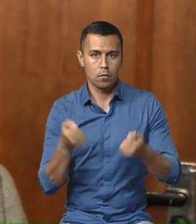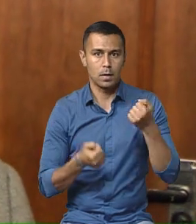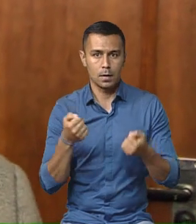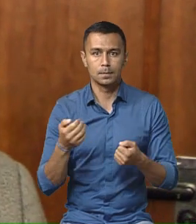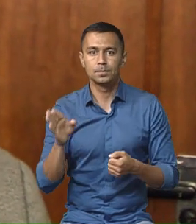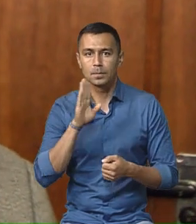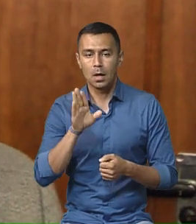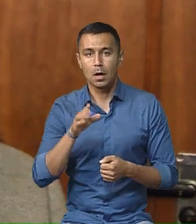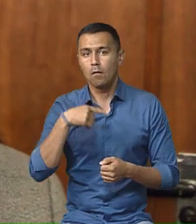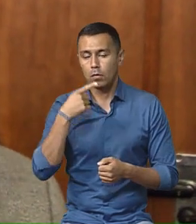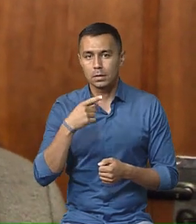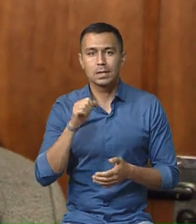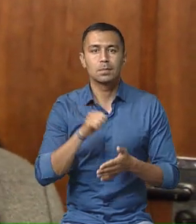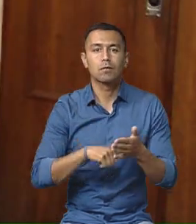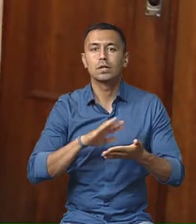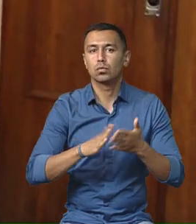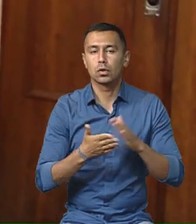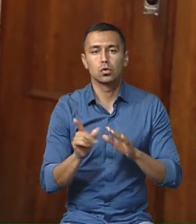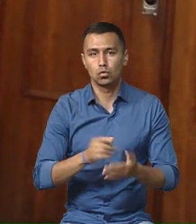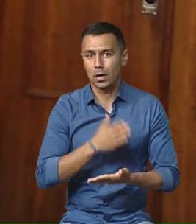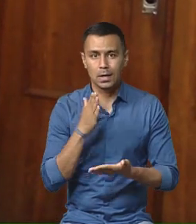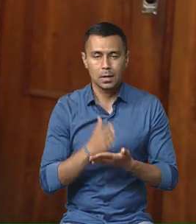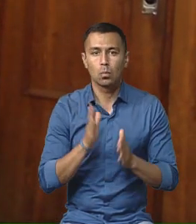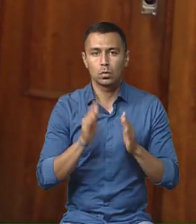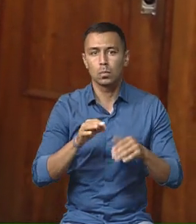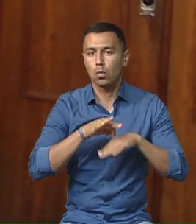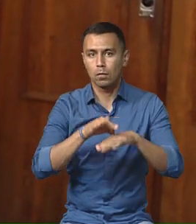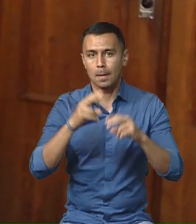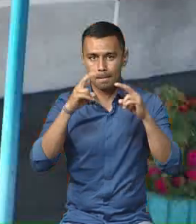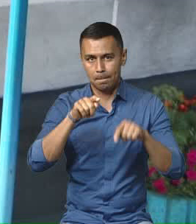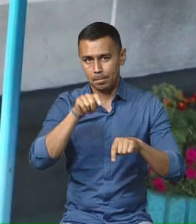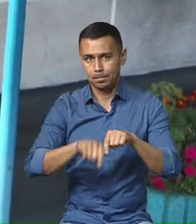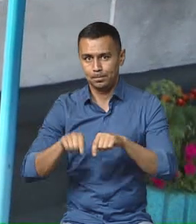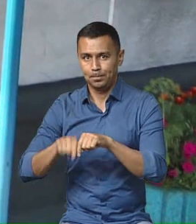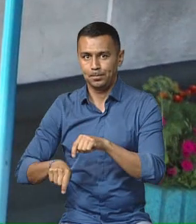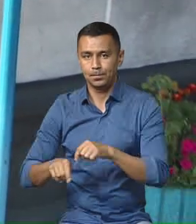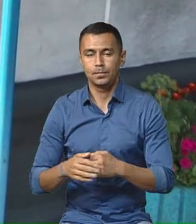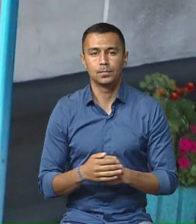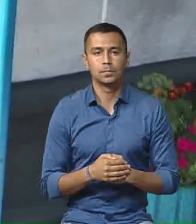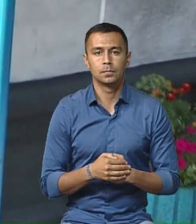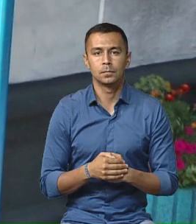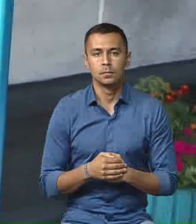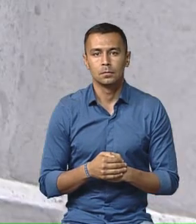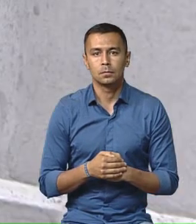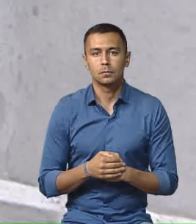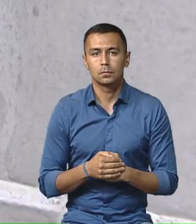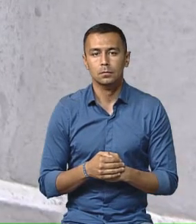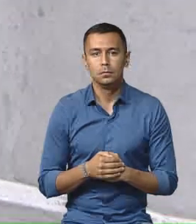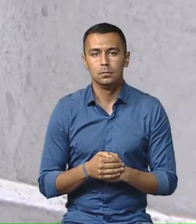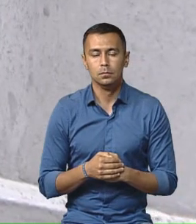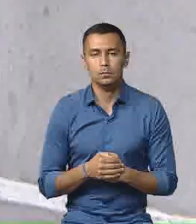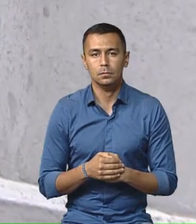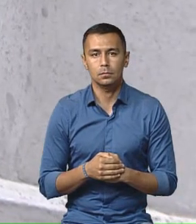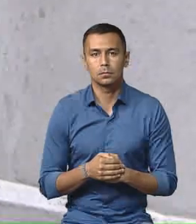Світлана Непокритова каже, з приводу ситуації, що склалася, будуть проводити перевірку. Вікторія Мельник, Юрій Чорний, Світлана Крентовська. Новини